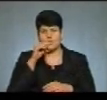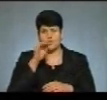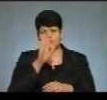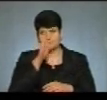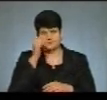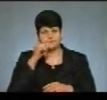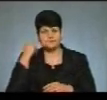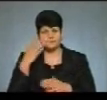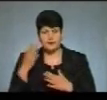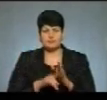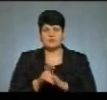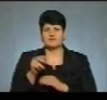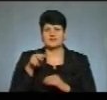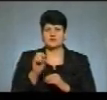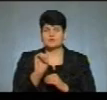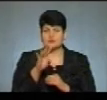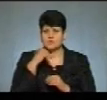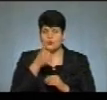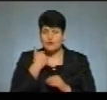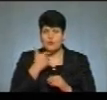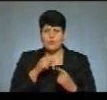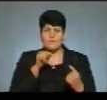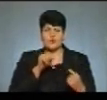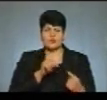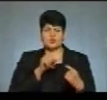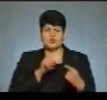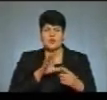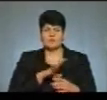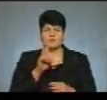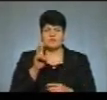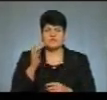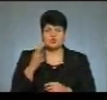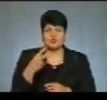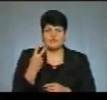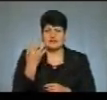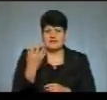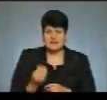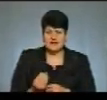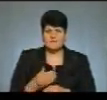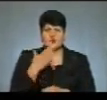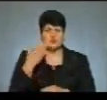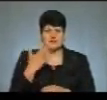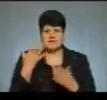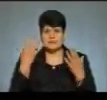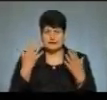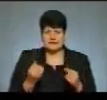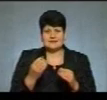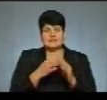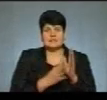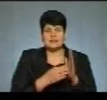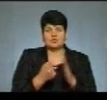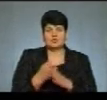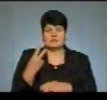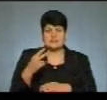навесні 2014-го. Протистояння за Литовище тривали 242 дні. В останні дні протистоянь з 19-го до